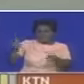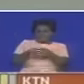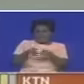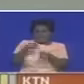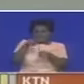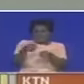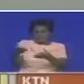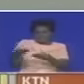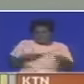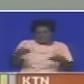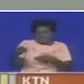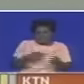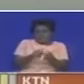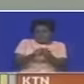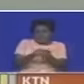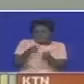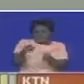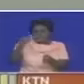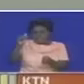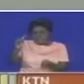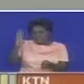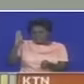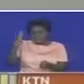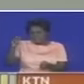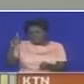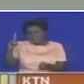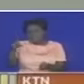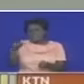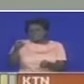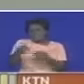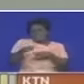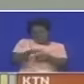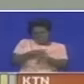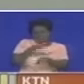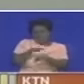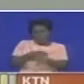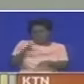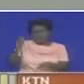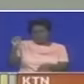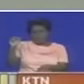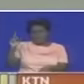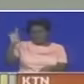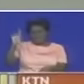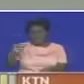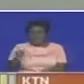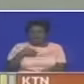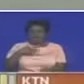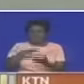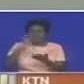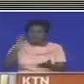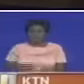kuyapokea mahindi hayo katika mahala ya NCPB ukiwa ni wa polepole mno. Mary Kilobi ana taarifa hiyo.